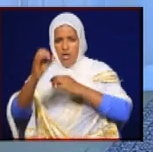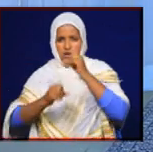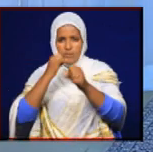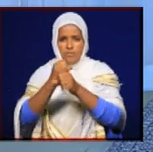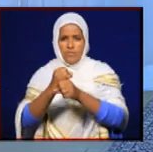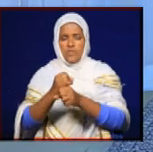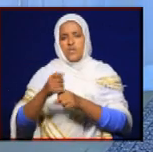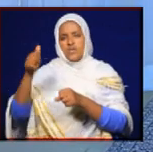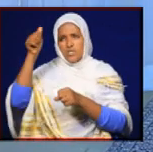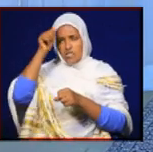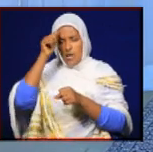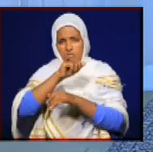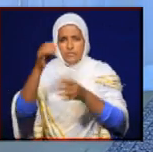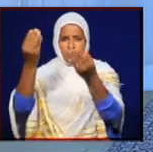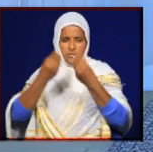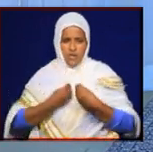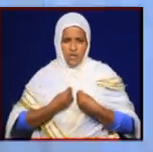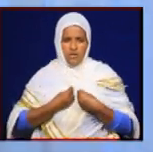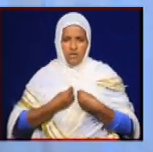የንስሐን እድሜ እንደ ሕዝቅያስ ስጠኝ።